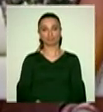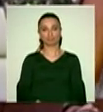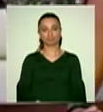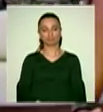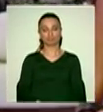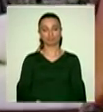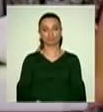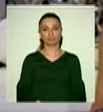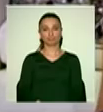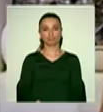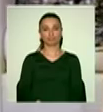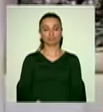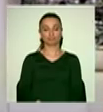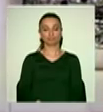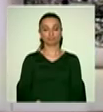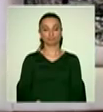საერთო საცხოვრებელში. დიახ.